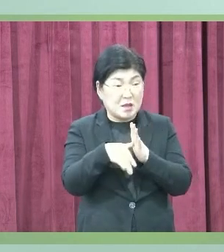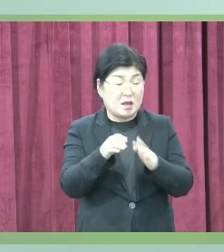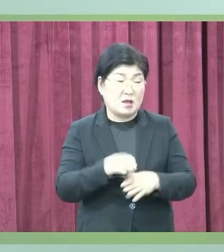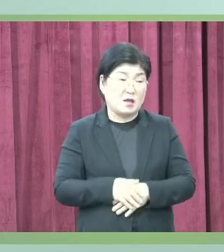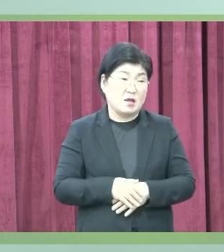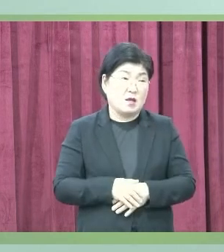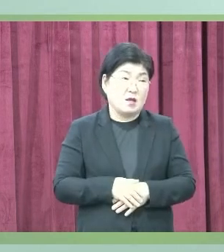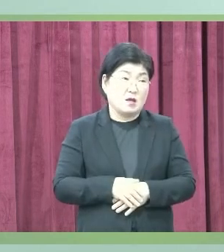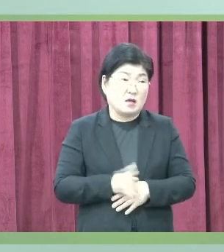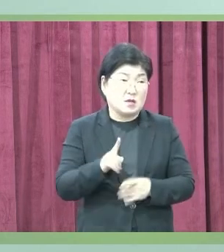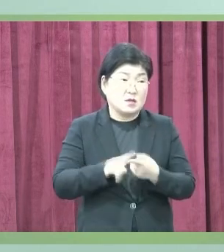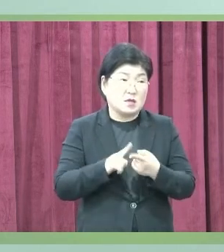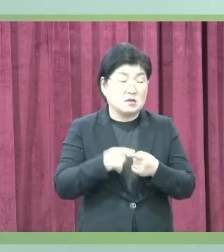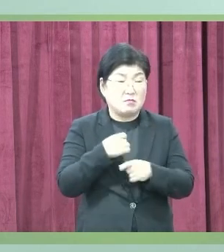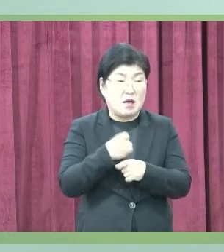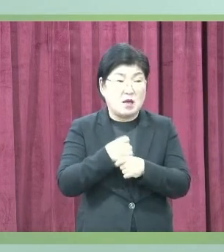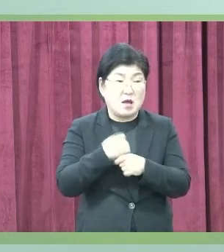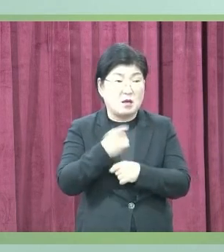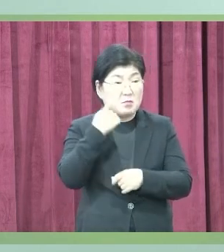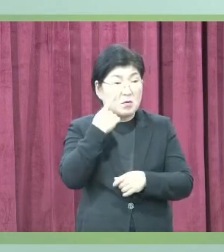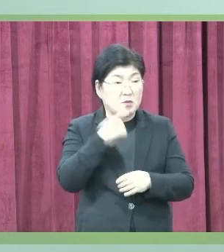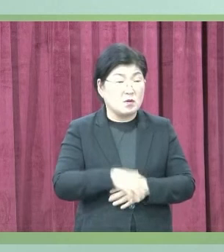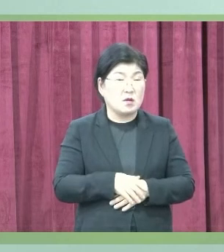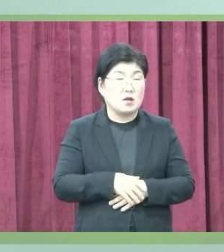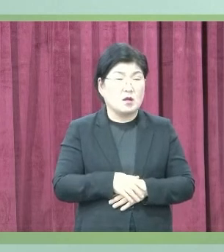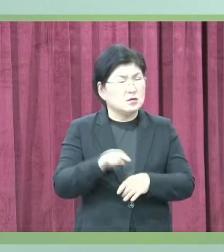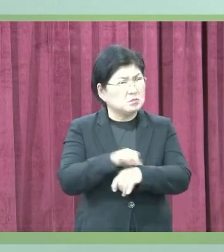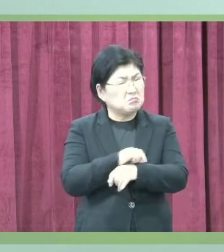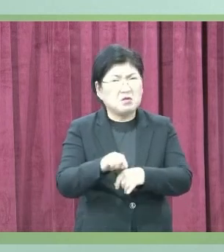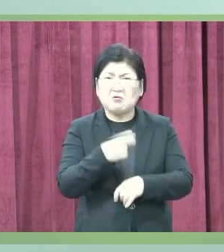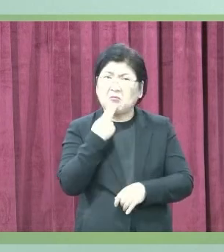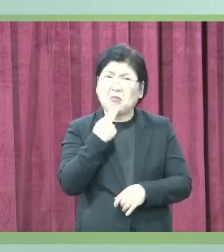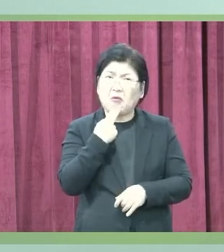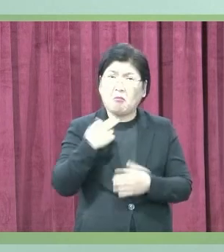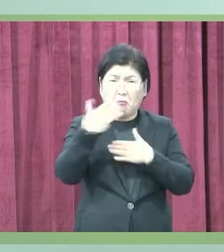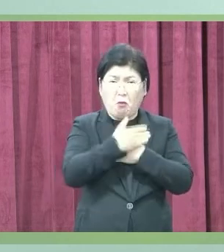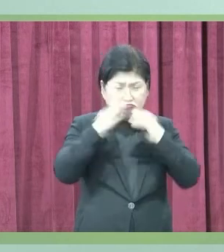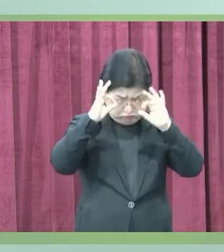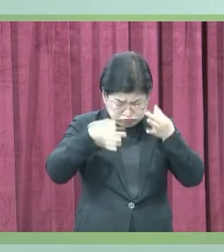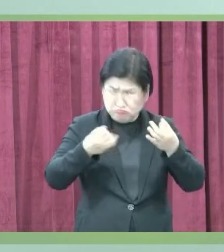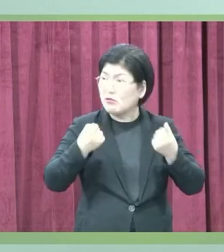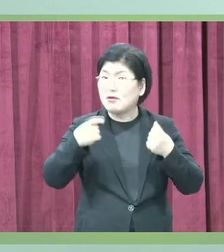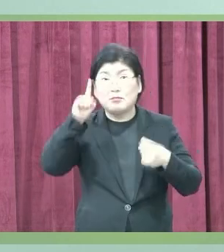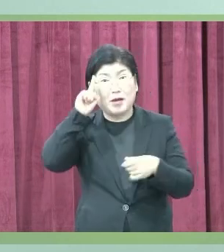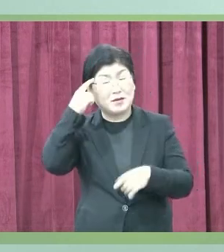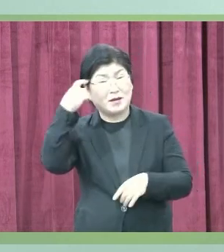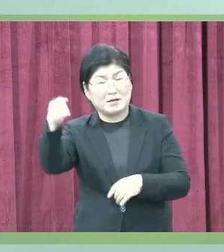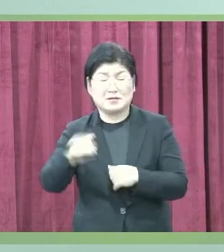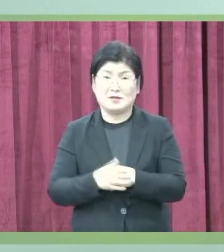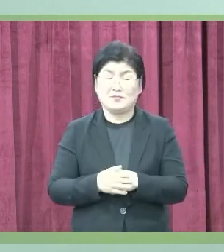방안을 구성을 해보았습니다. 첫 번째 이유가 별다른 증상 없다, 또 건강하다라고 생각하는 부분입니다. 사실